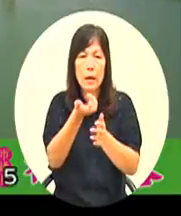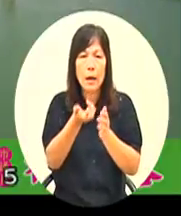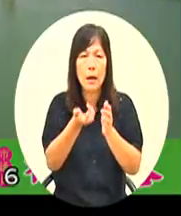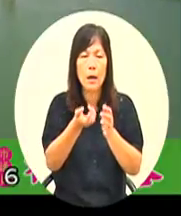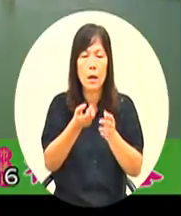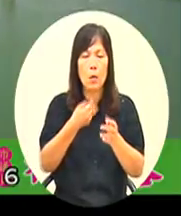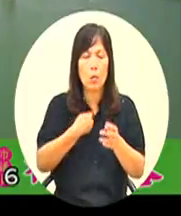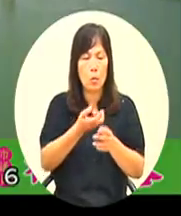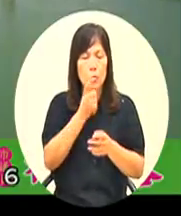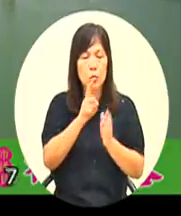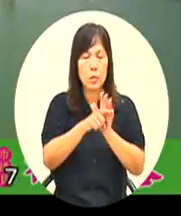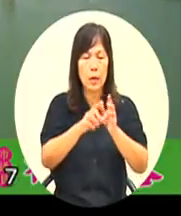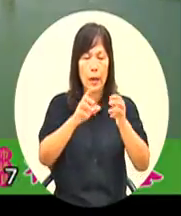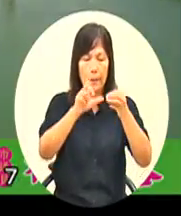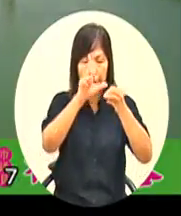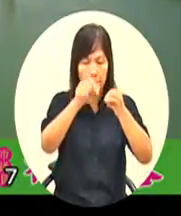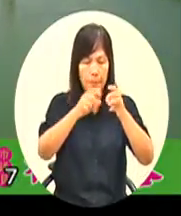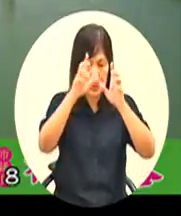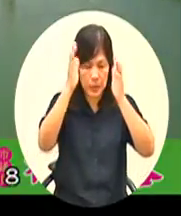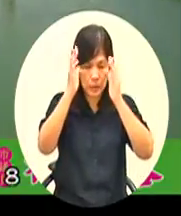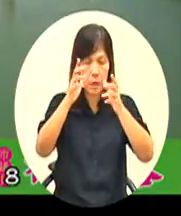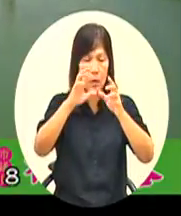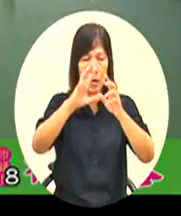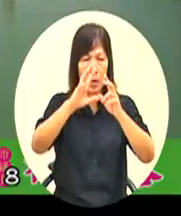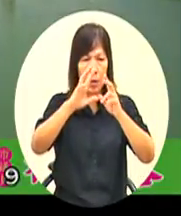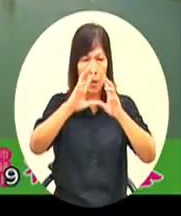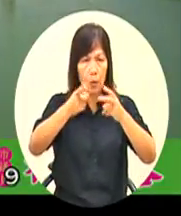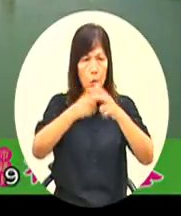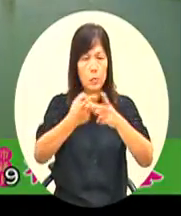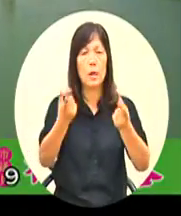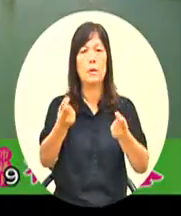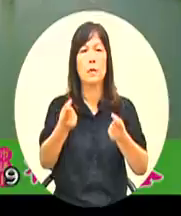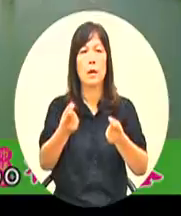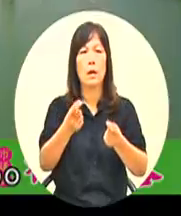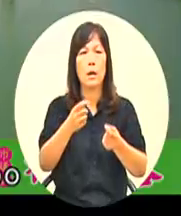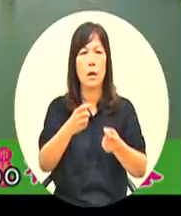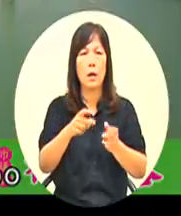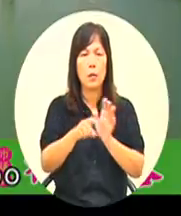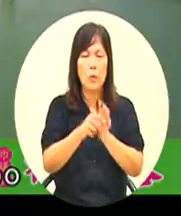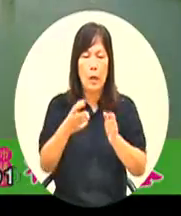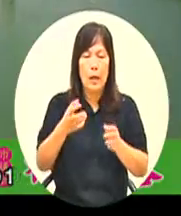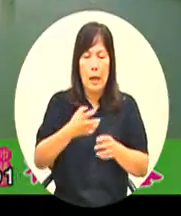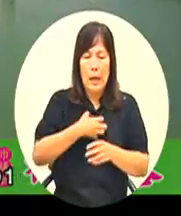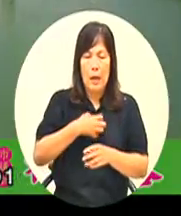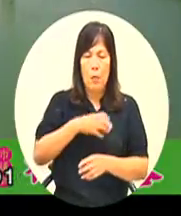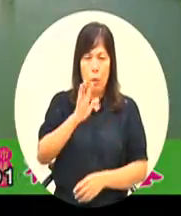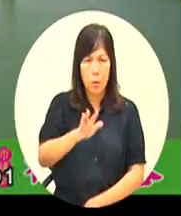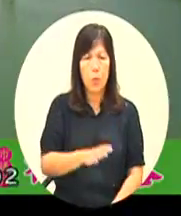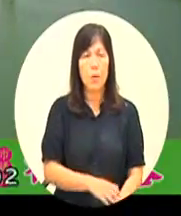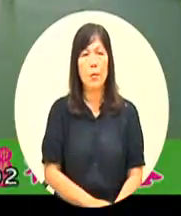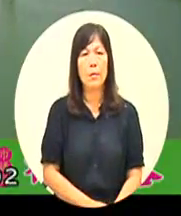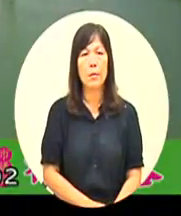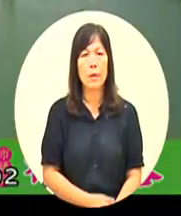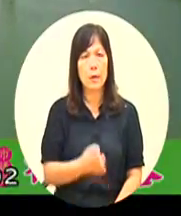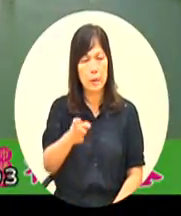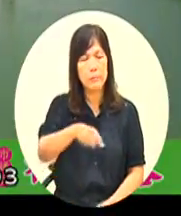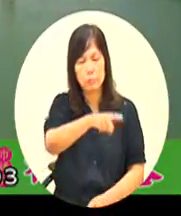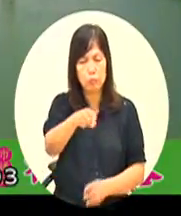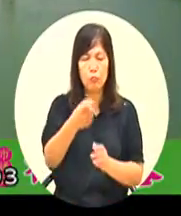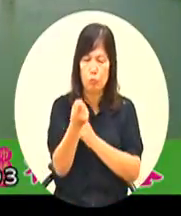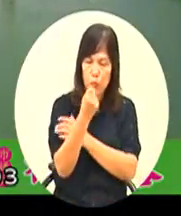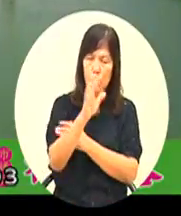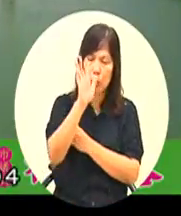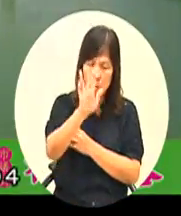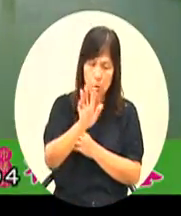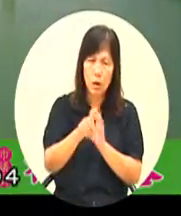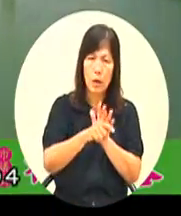本席有在讲民政国小的状况一样，刚刚好就是安呢就恐怖哈，但是经过你们的用心也